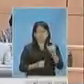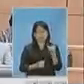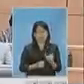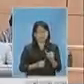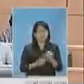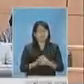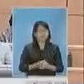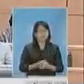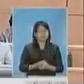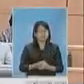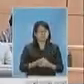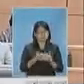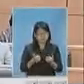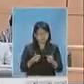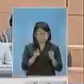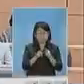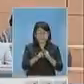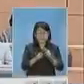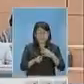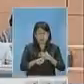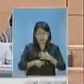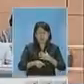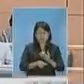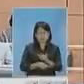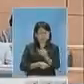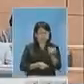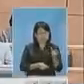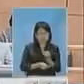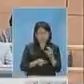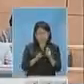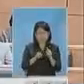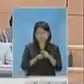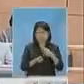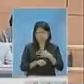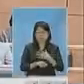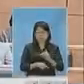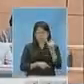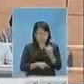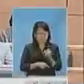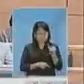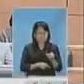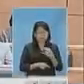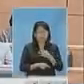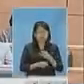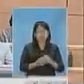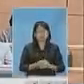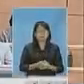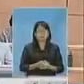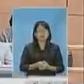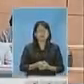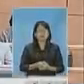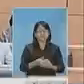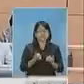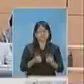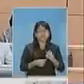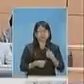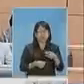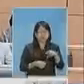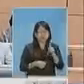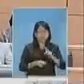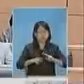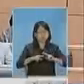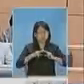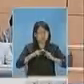นี่เรากำลังจะพ่ายแพ้ร่วมกันนะครับเพราะเราข้ามพ้นผลประโยชน์ส่วนตนทางการ